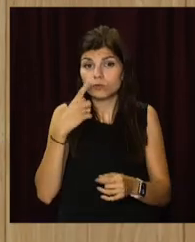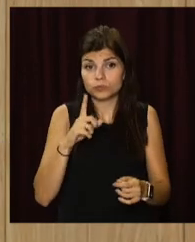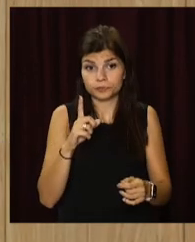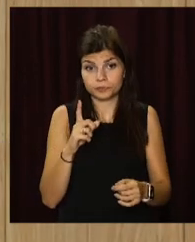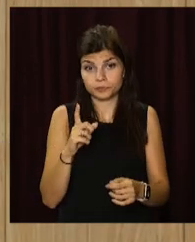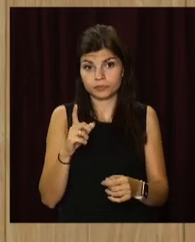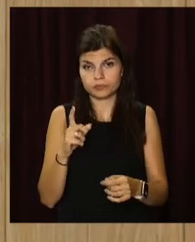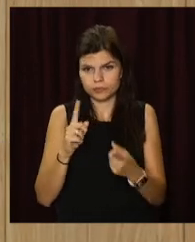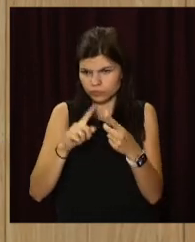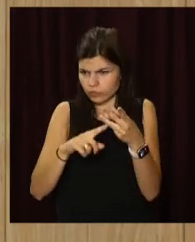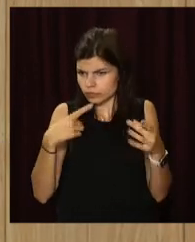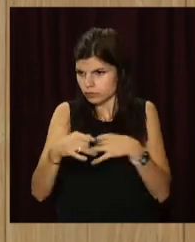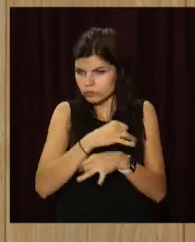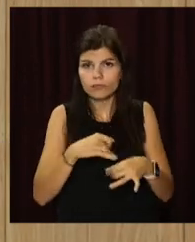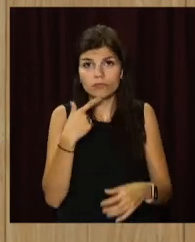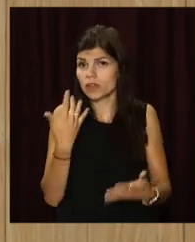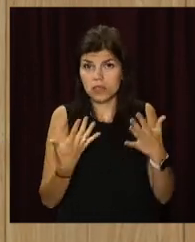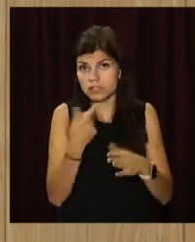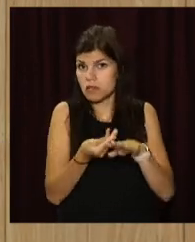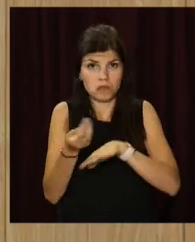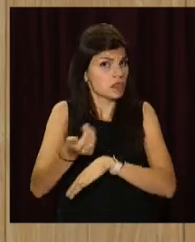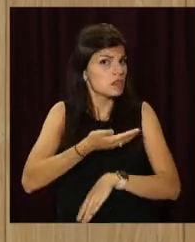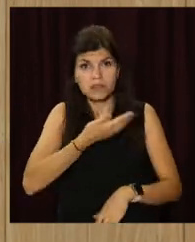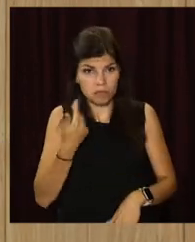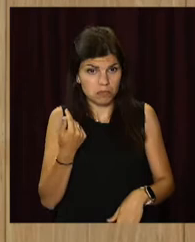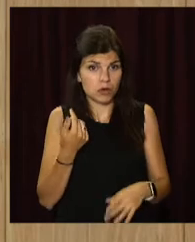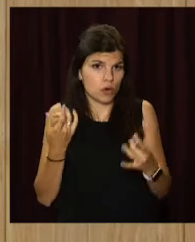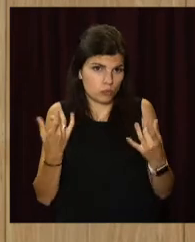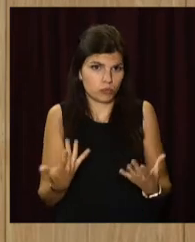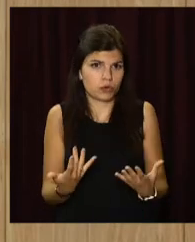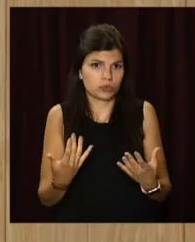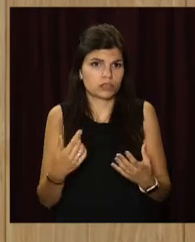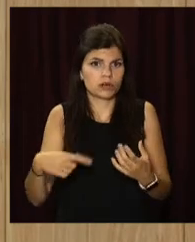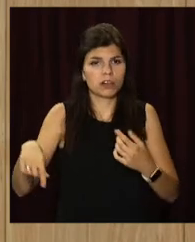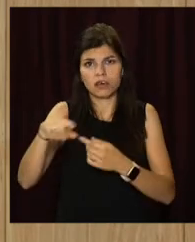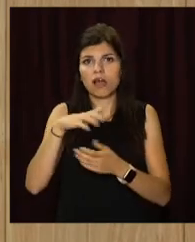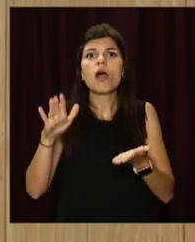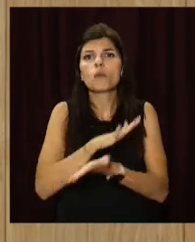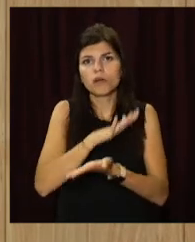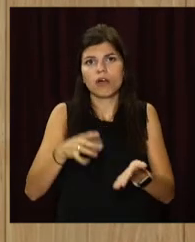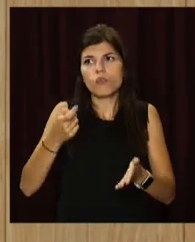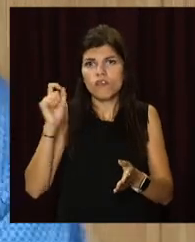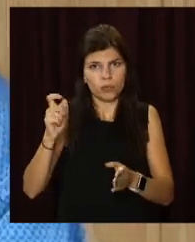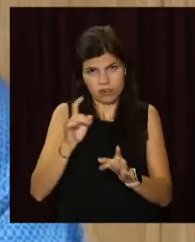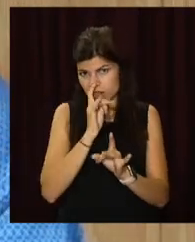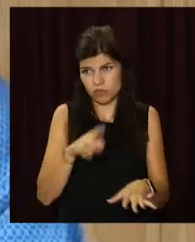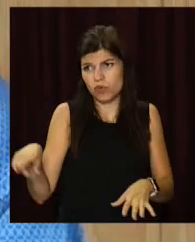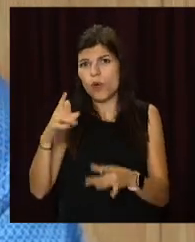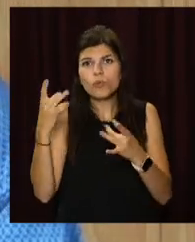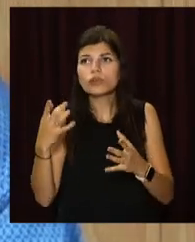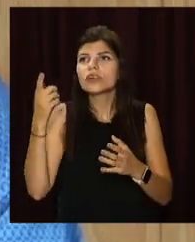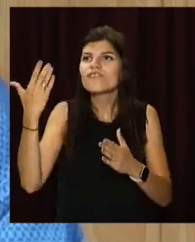одне засідання, говорили, якщо не будуть оплачувати, підприємство просто піде звідси, даром же ніхто не буде вивозити сміття.